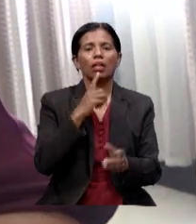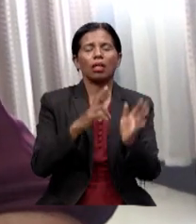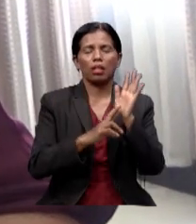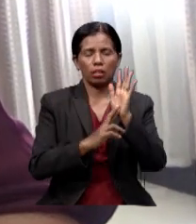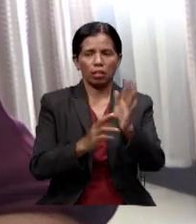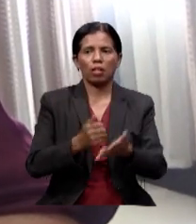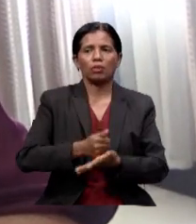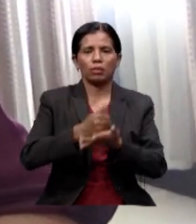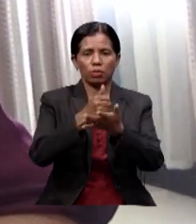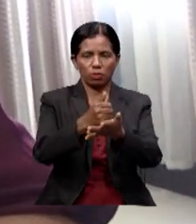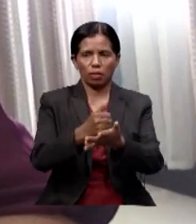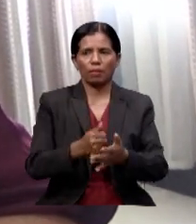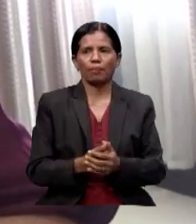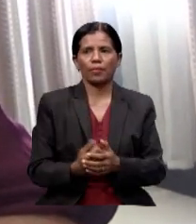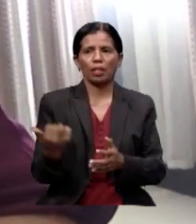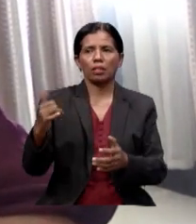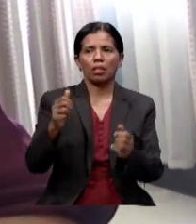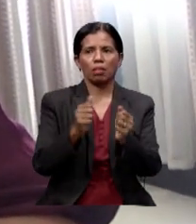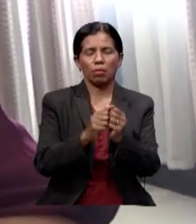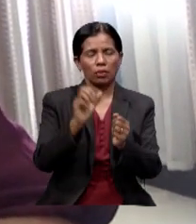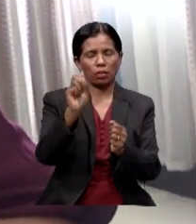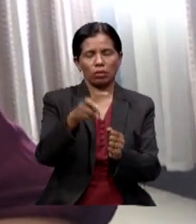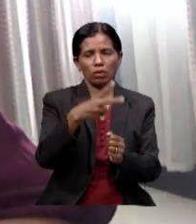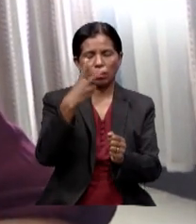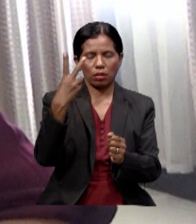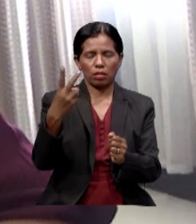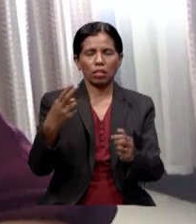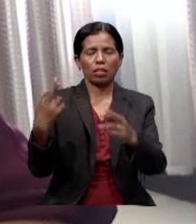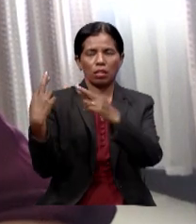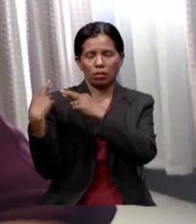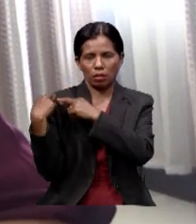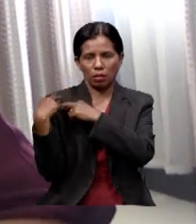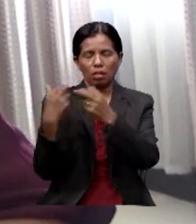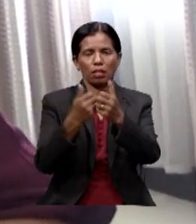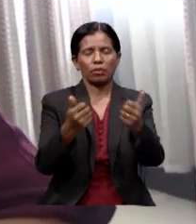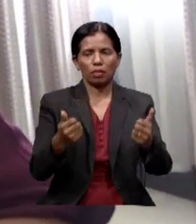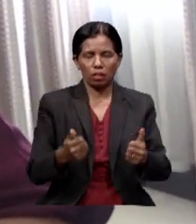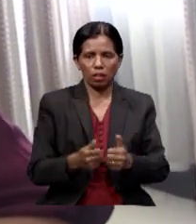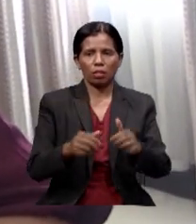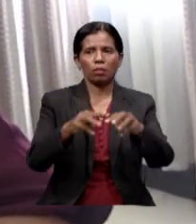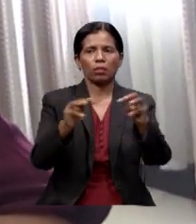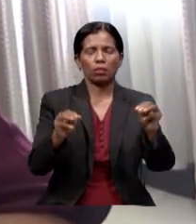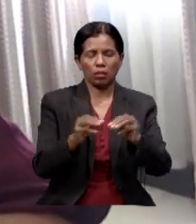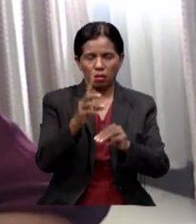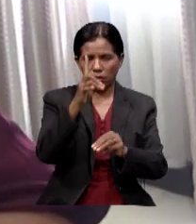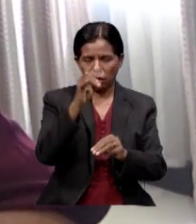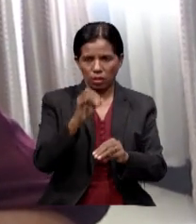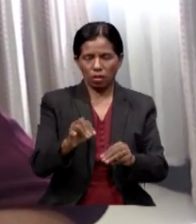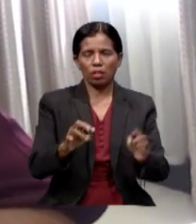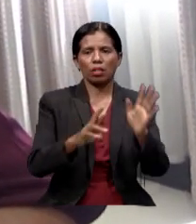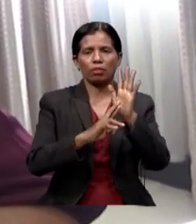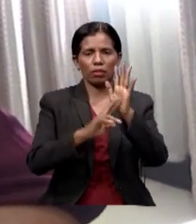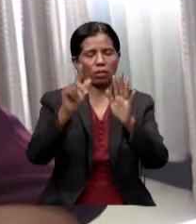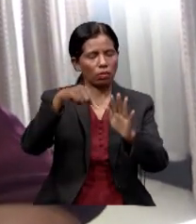Hose ka Aitara Claran matama. Sira sanulu resen rua, responsabilidade autoridade munisipiu di li, nabe representa